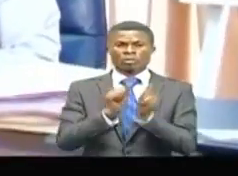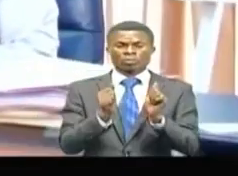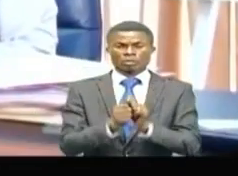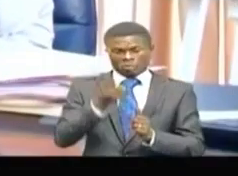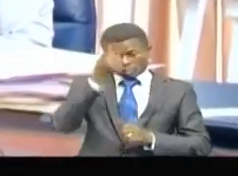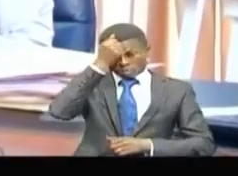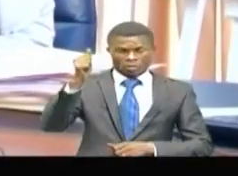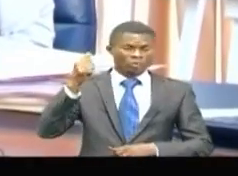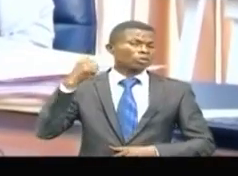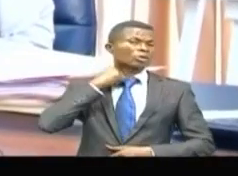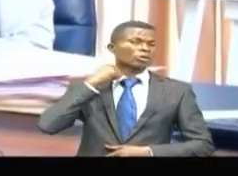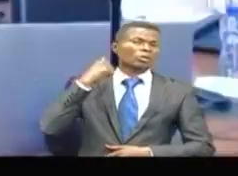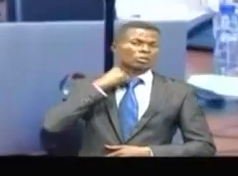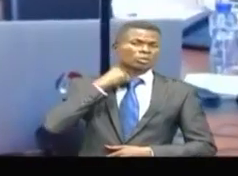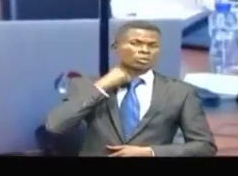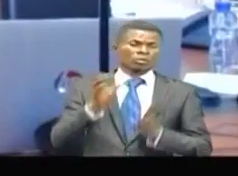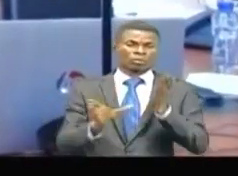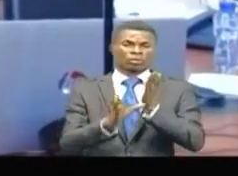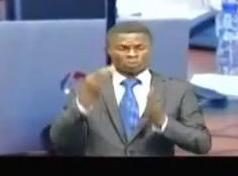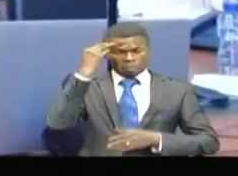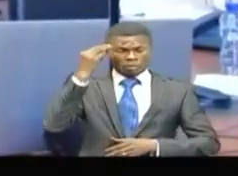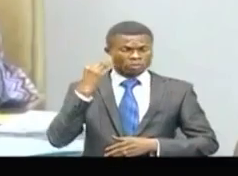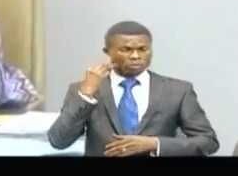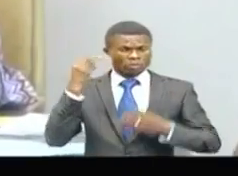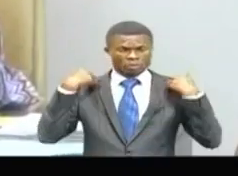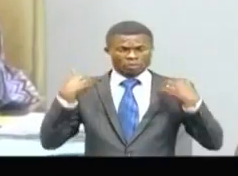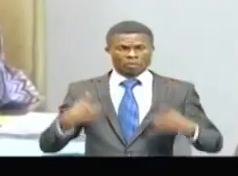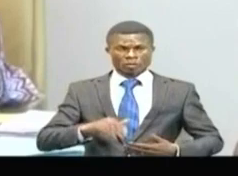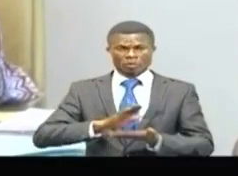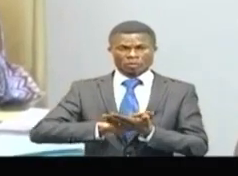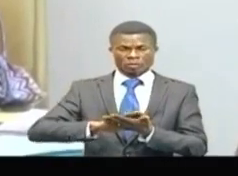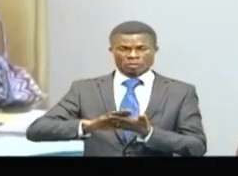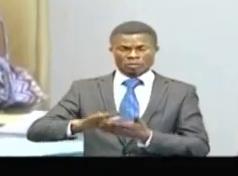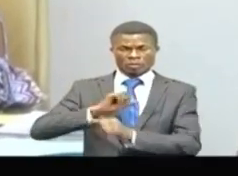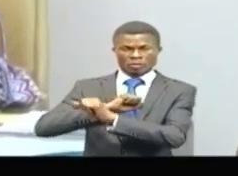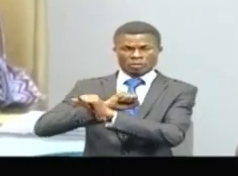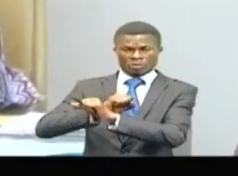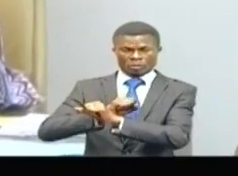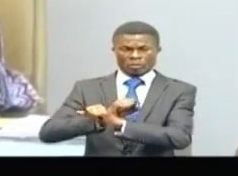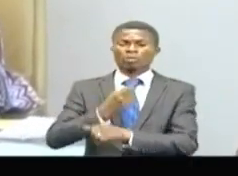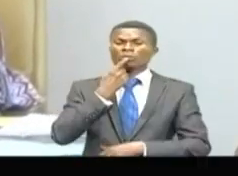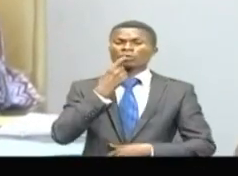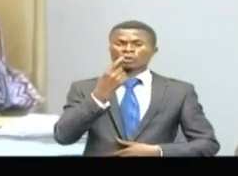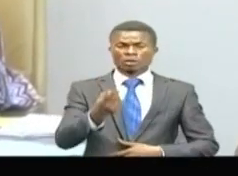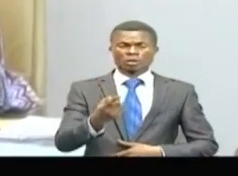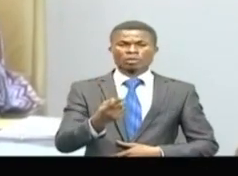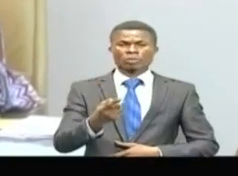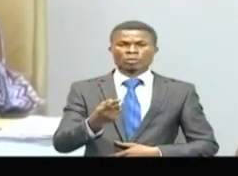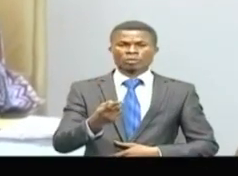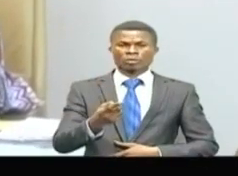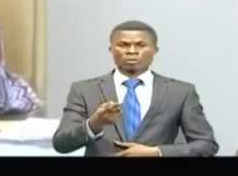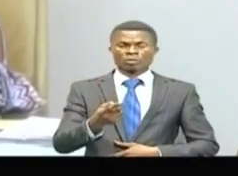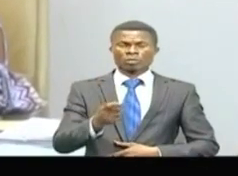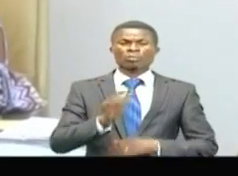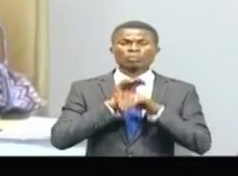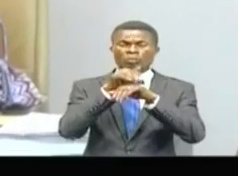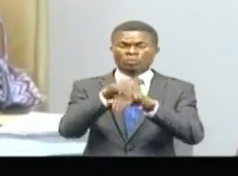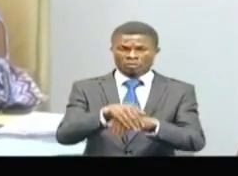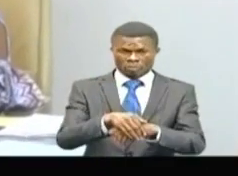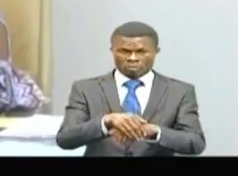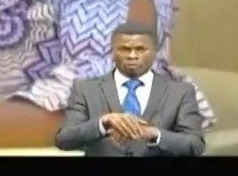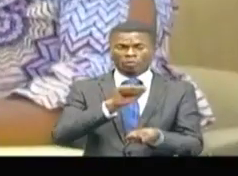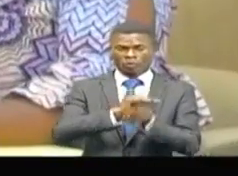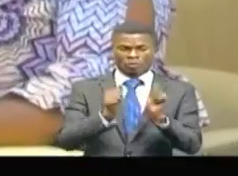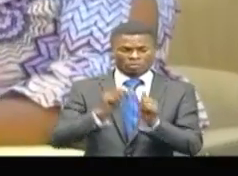médecins, la vice-ministre de la Santé, Hygiène et Prévention a indiqué qu'elle intervient dans un contexte où